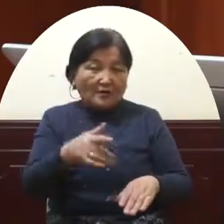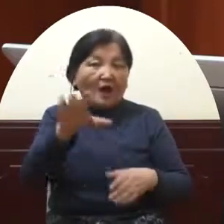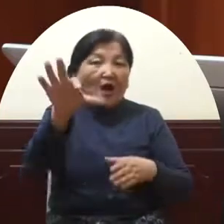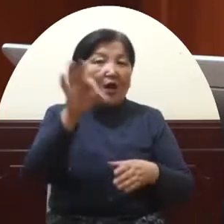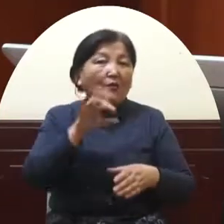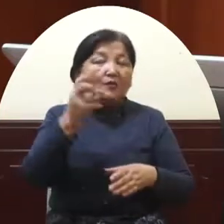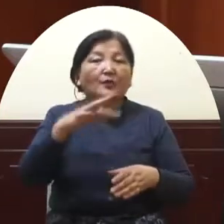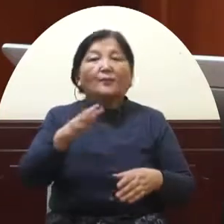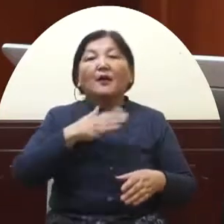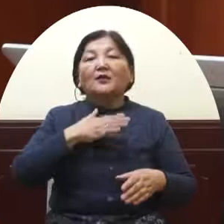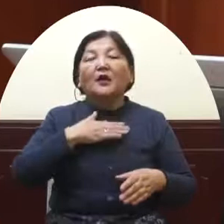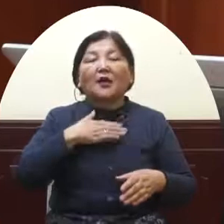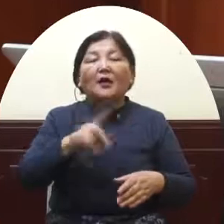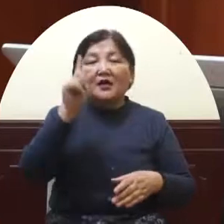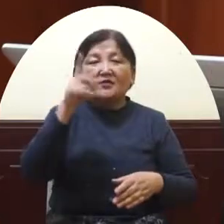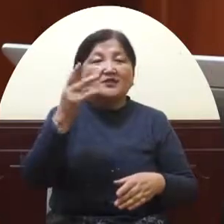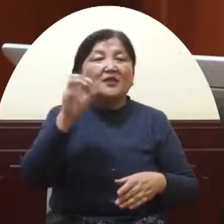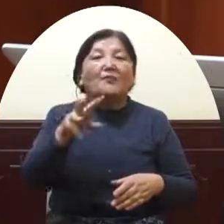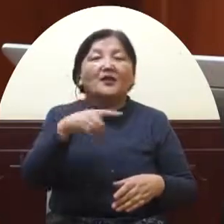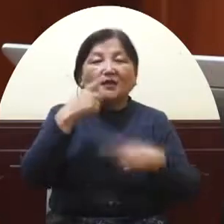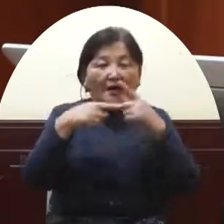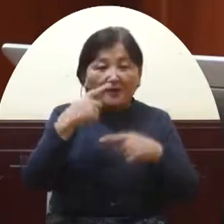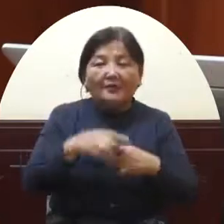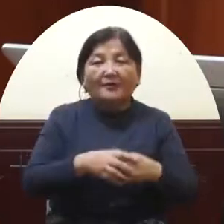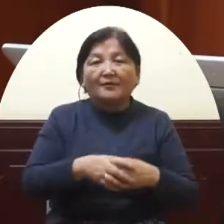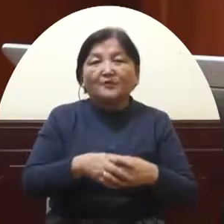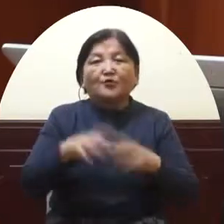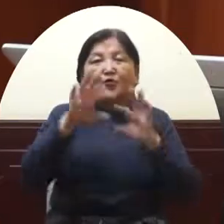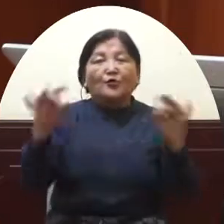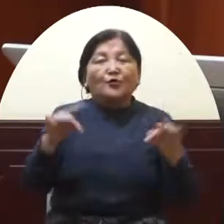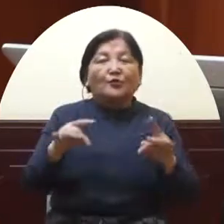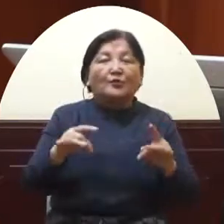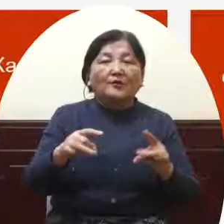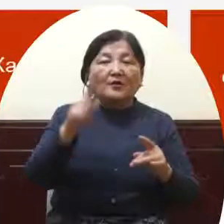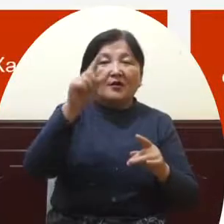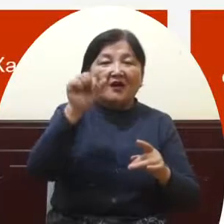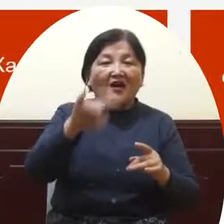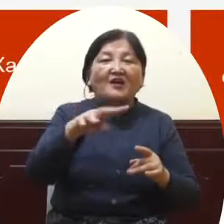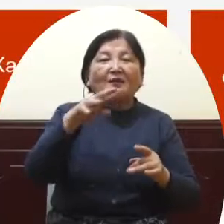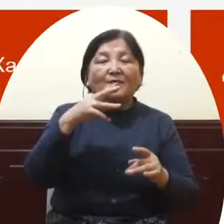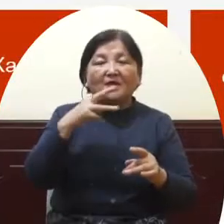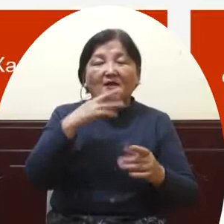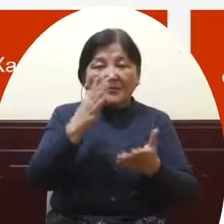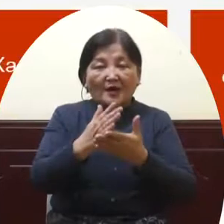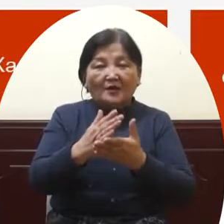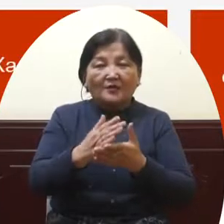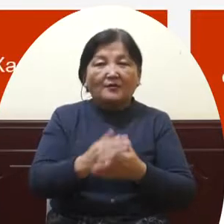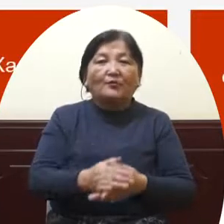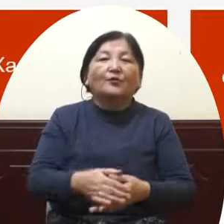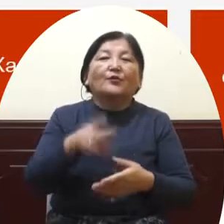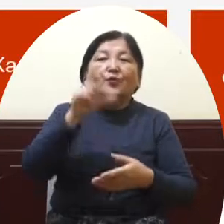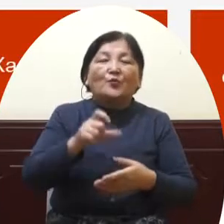Харин манайхыг л дамжуулна. Тэднийг бол өөр мэд одоо бидний нөгөө хэрэгсэл орснаар бол хар мэдээг нь дамжуулна. Муулах.